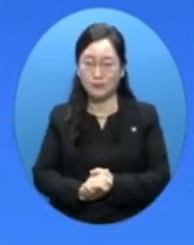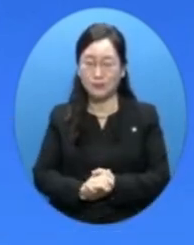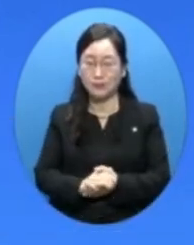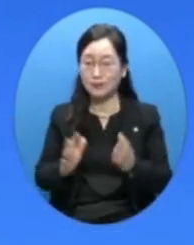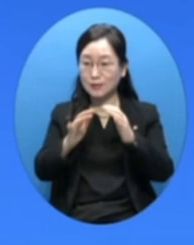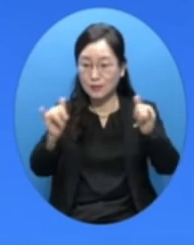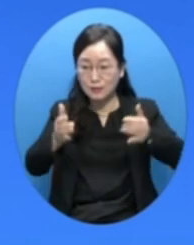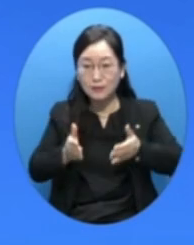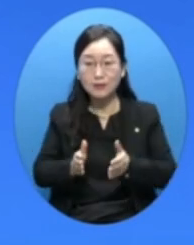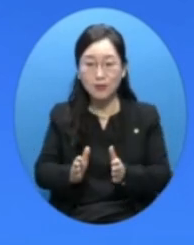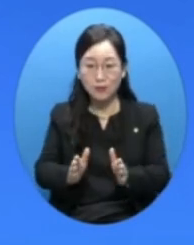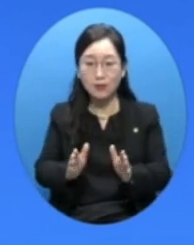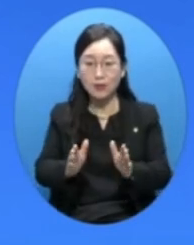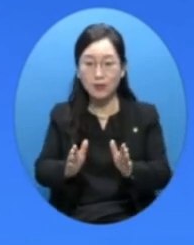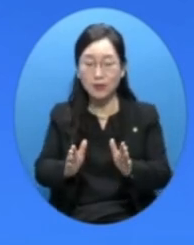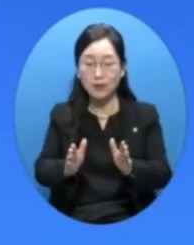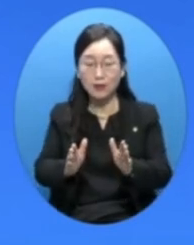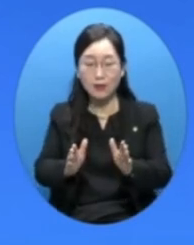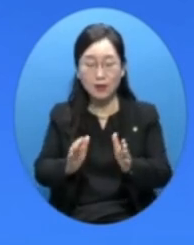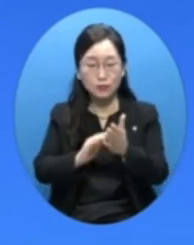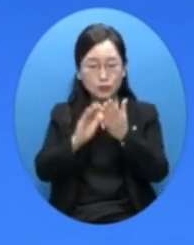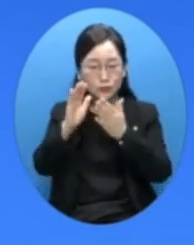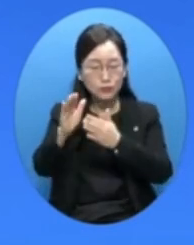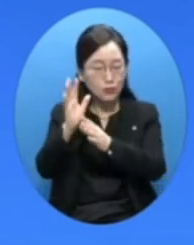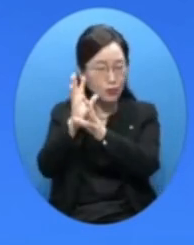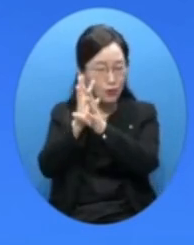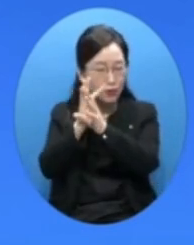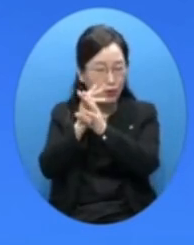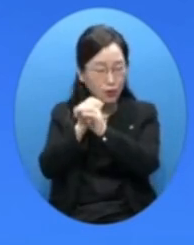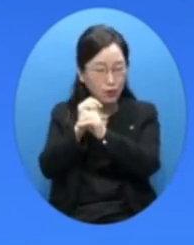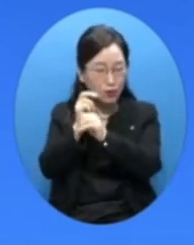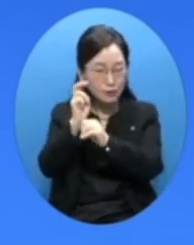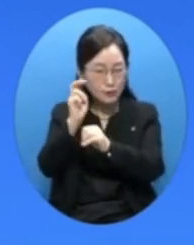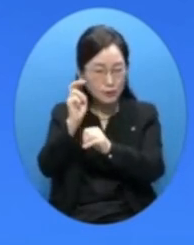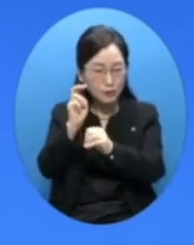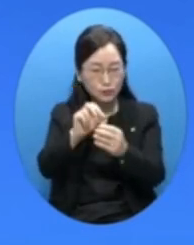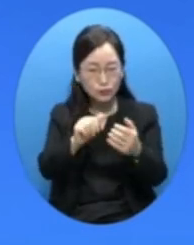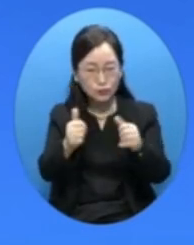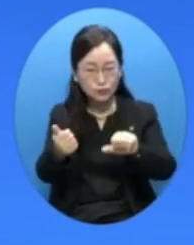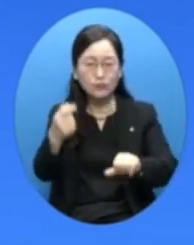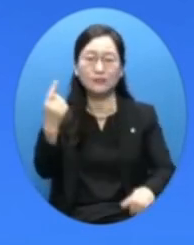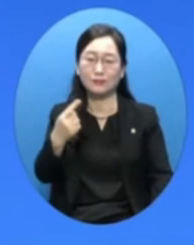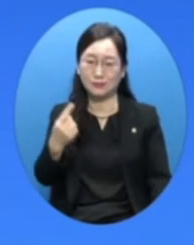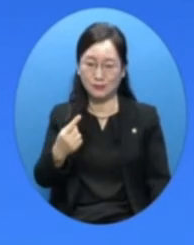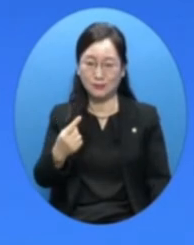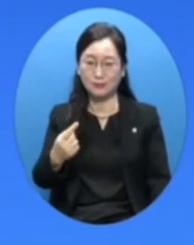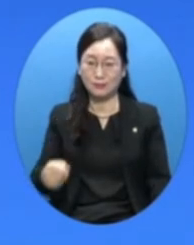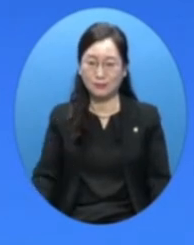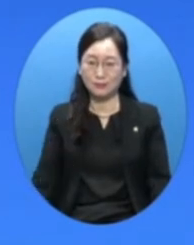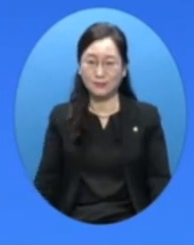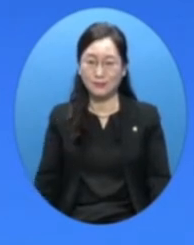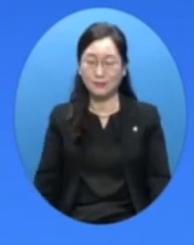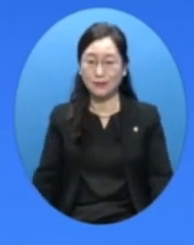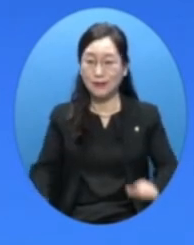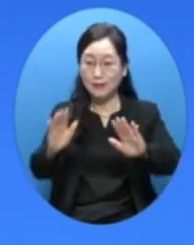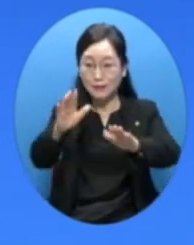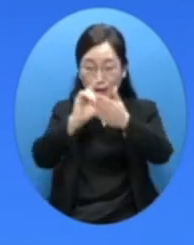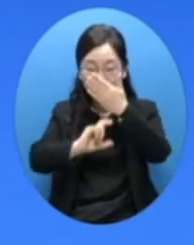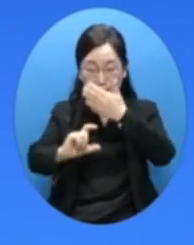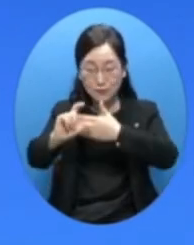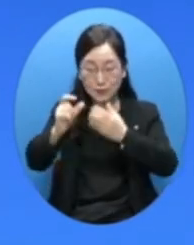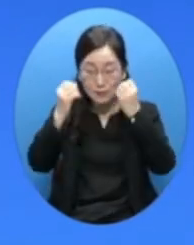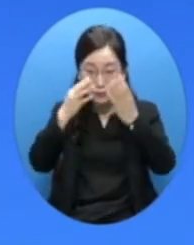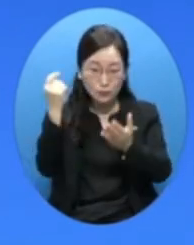사람이 태어나면 언젠가는 죽음을 맞이하게 됩니다. 오늘 아침 뉴스에 올라오는 거